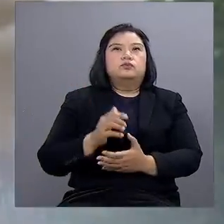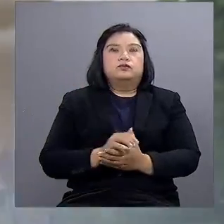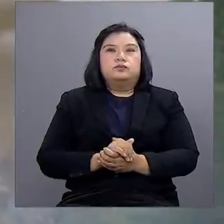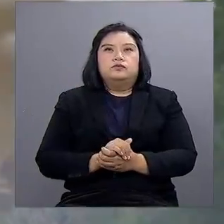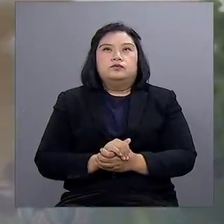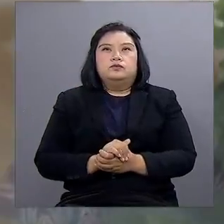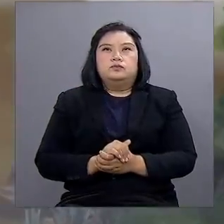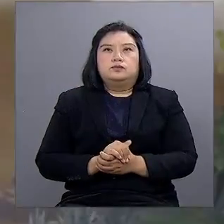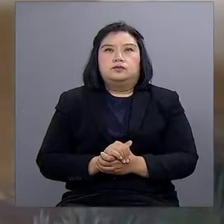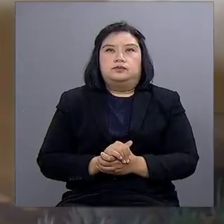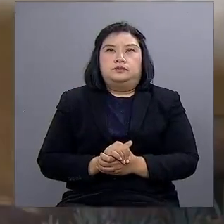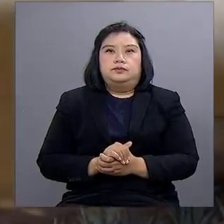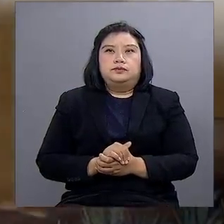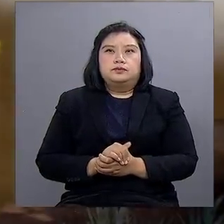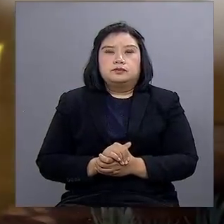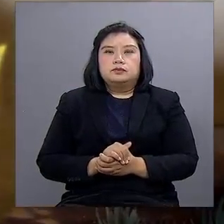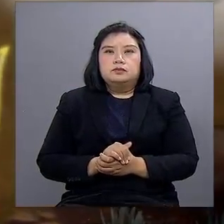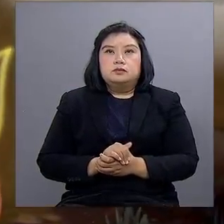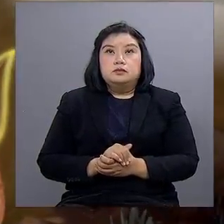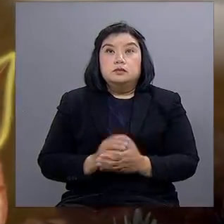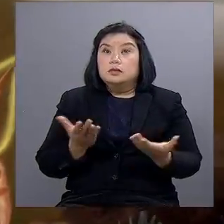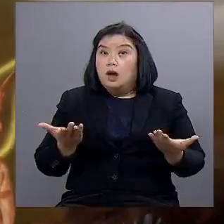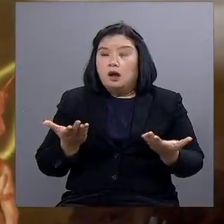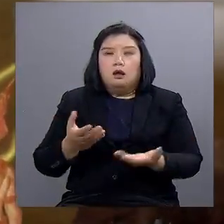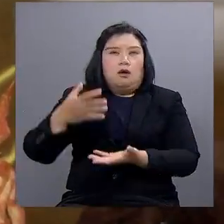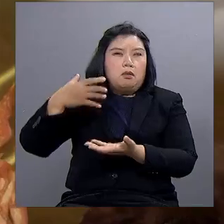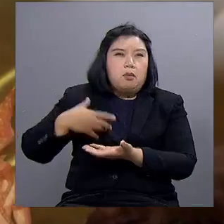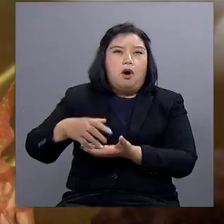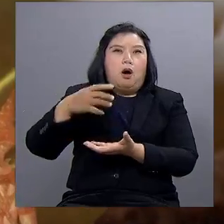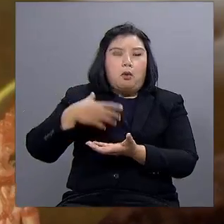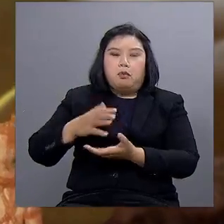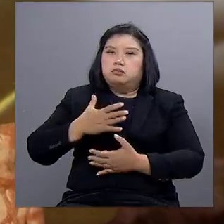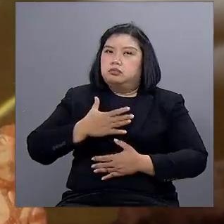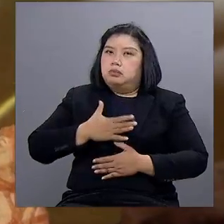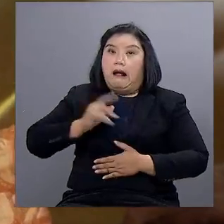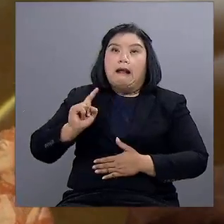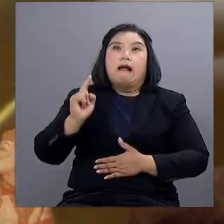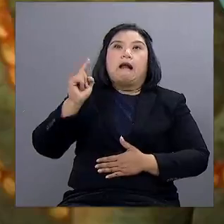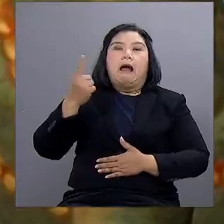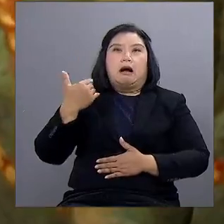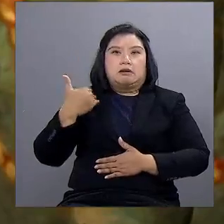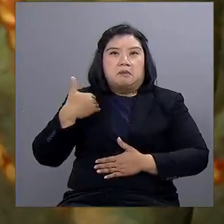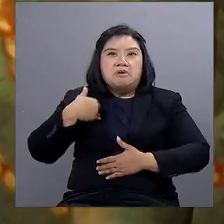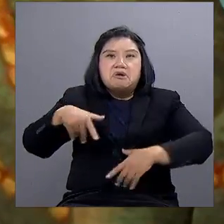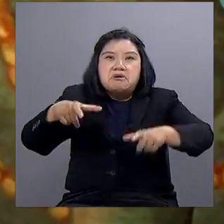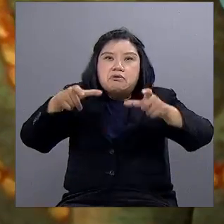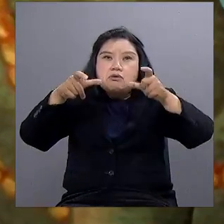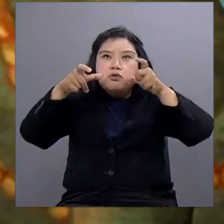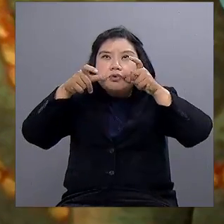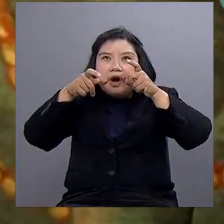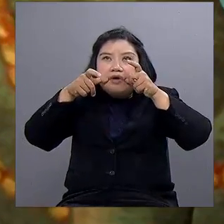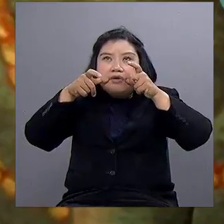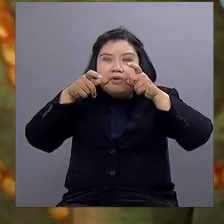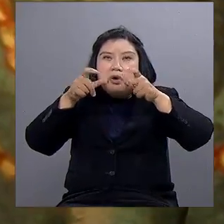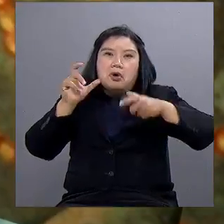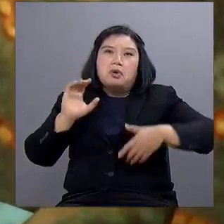แต่ใครจะรู้ว่าเรื่องราวอันยิ่งใหญ่นี้มีจุดกำเนิดจากยักษ์ผู้ต่ำต้อยตนหนึ่งนามน